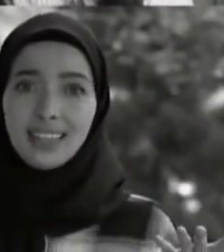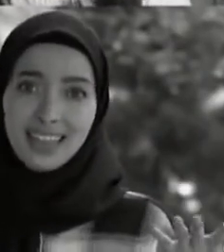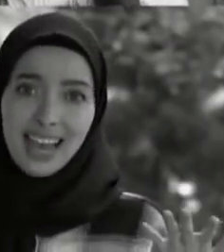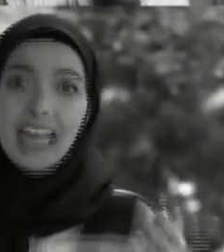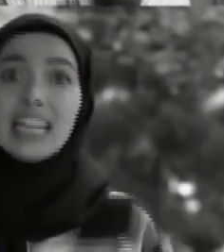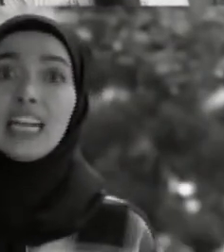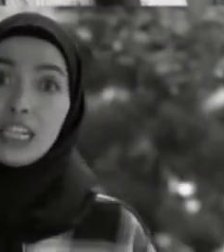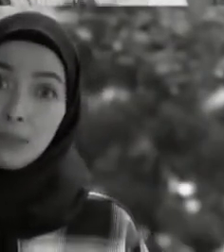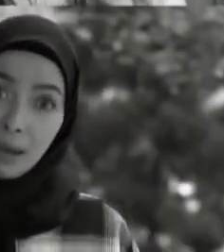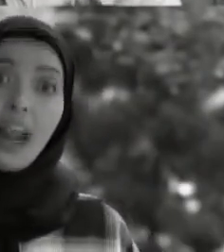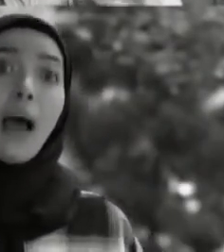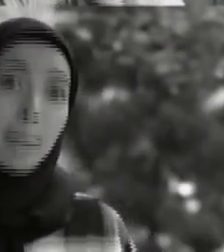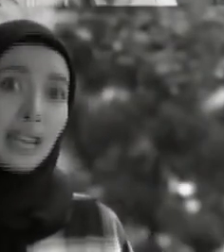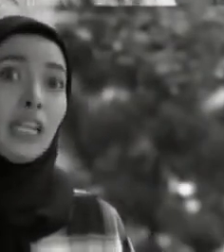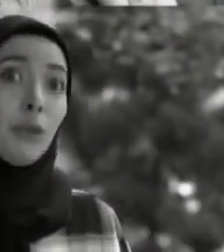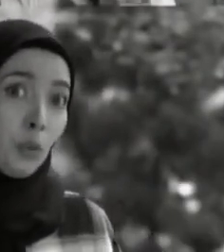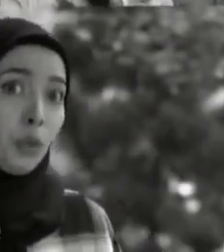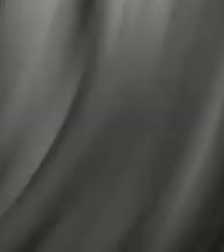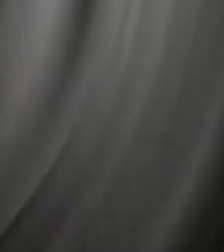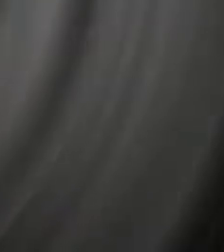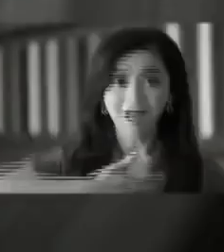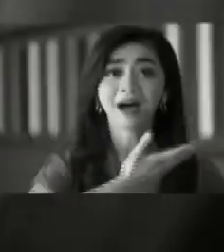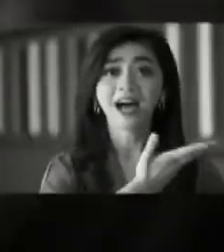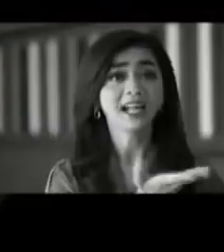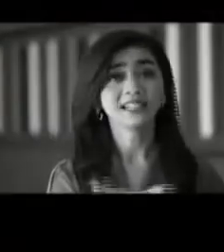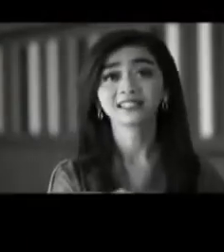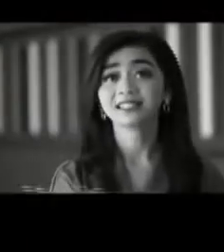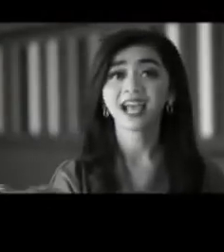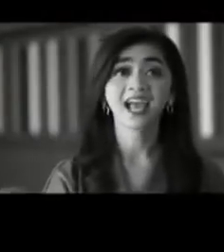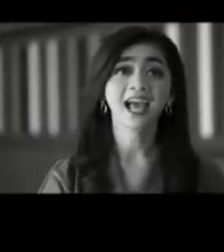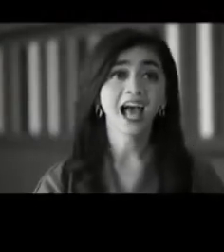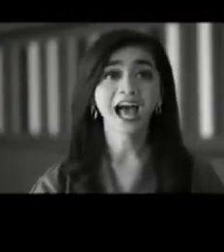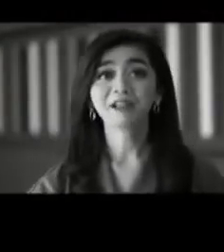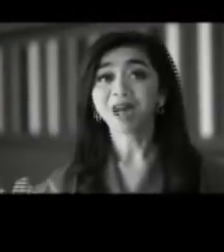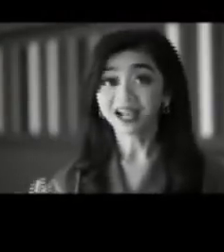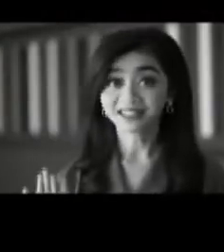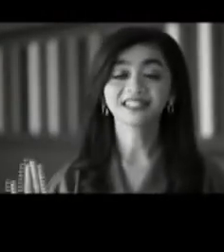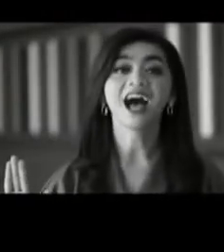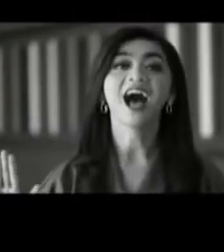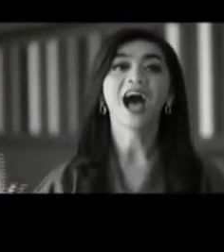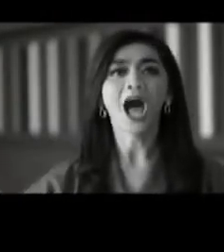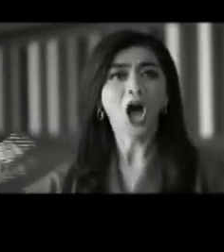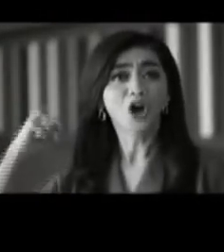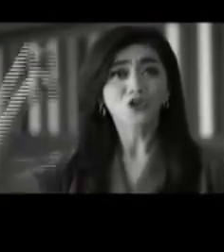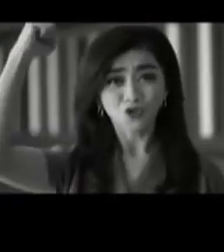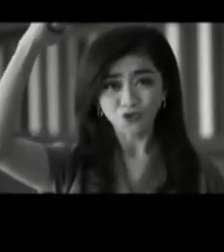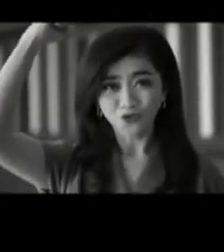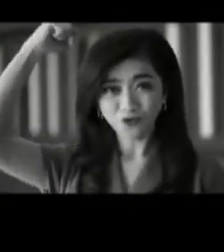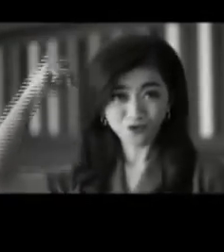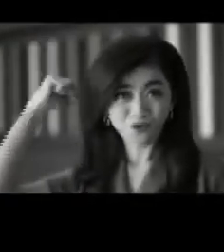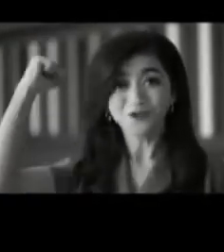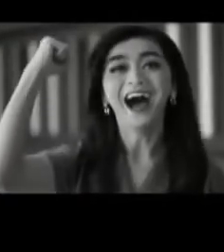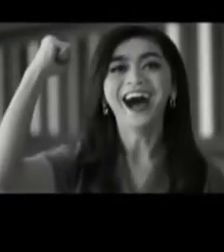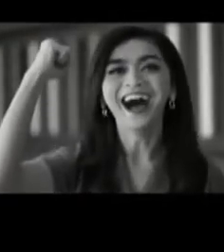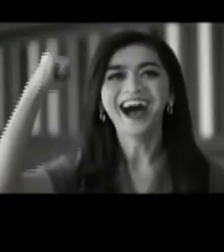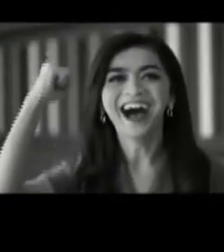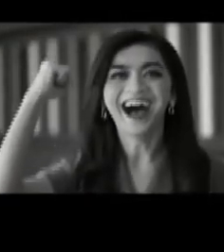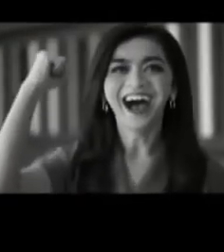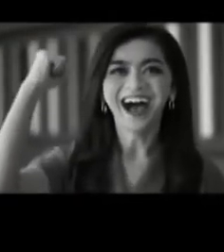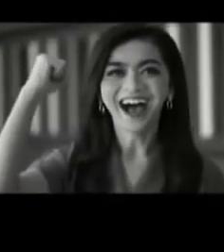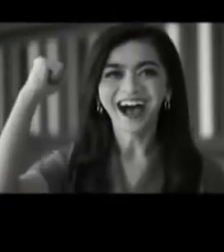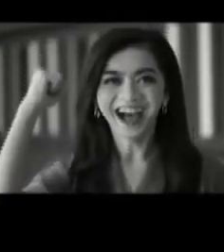raih bahagia dengan iman, aman, imun. Badan sehat, bangsa